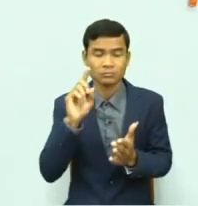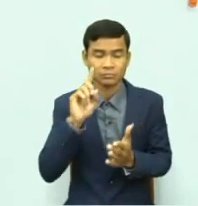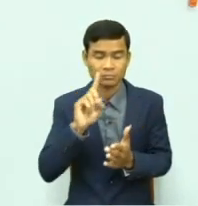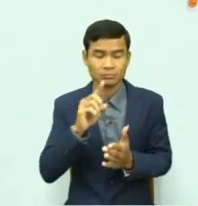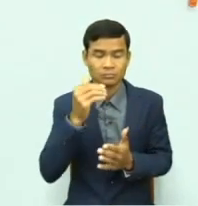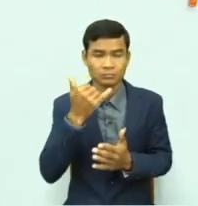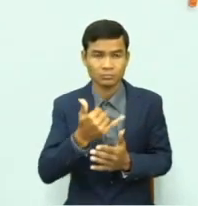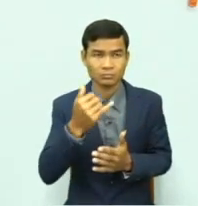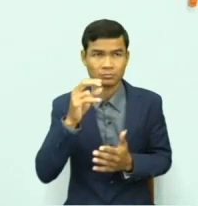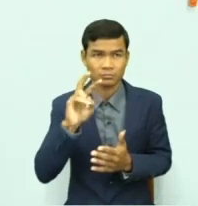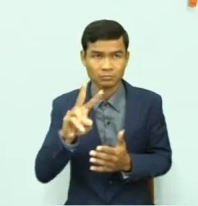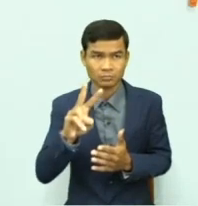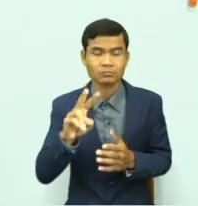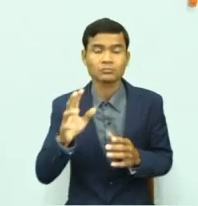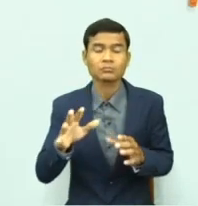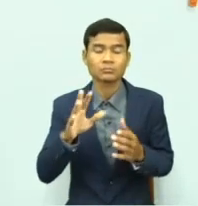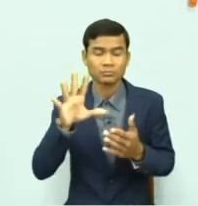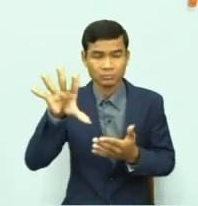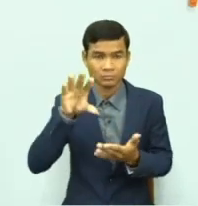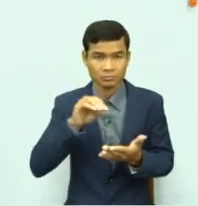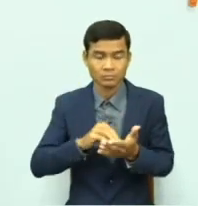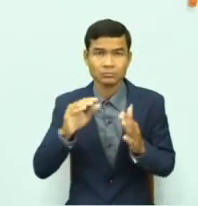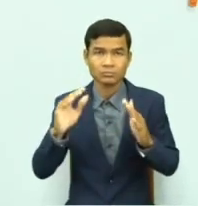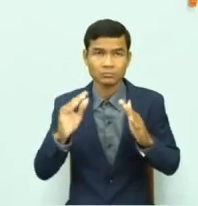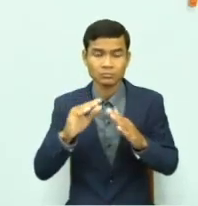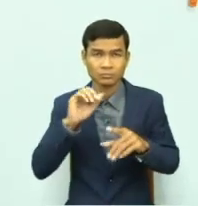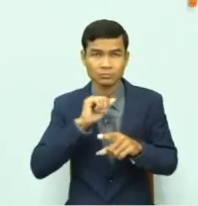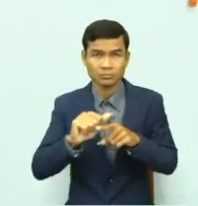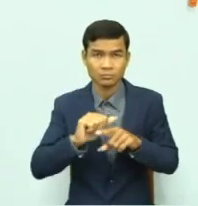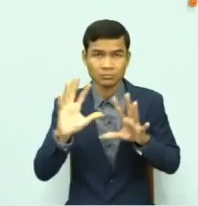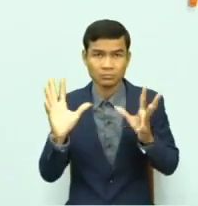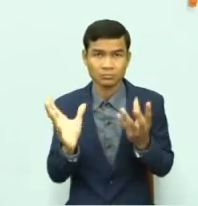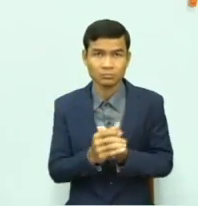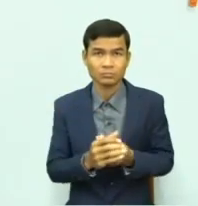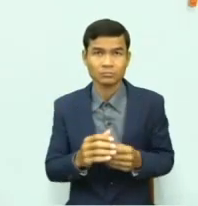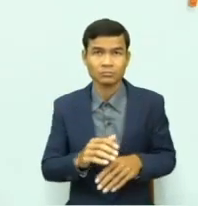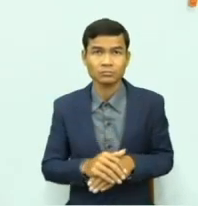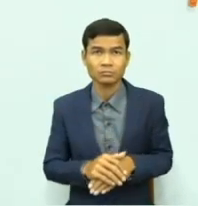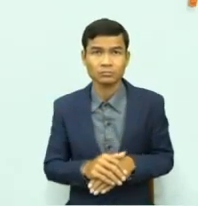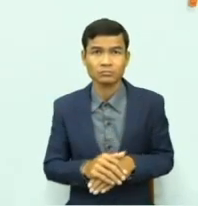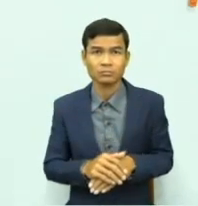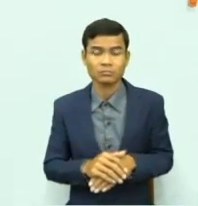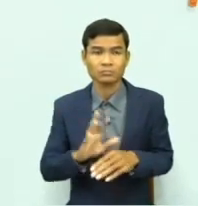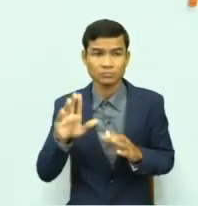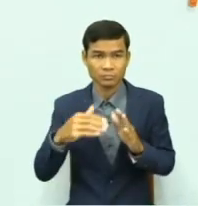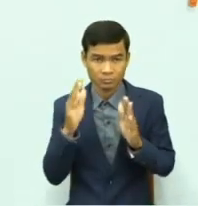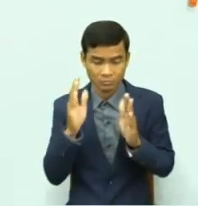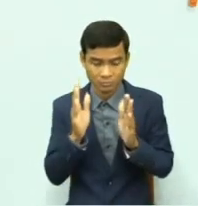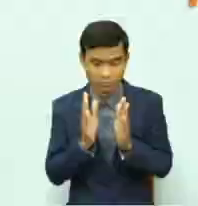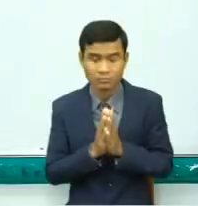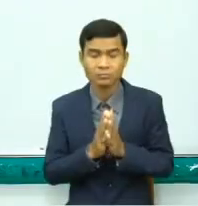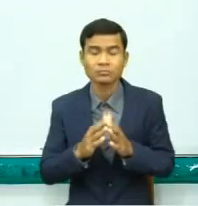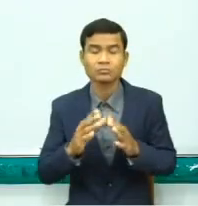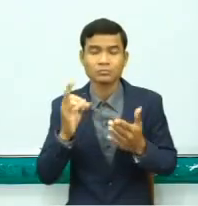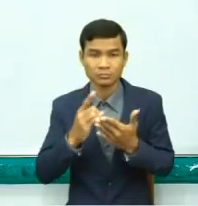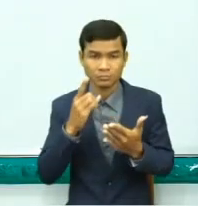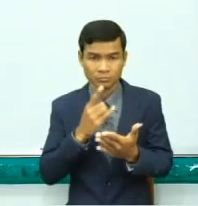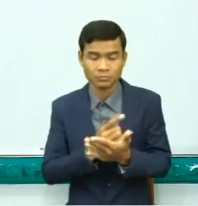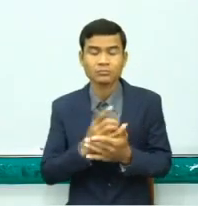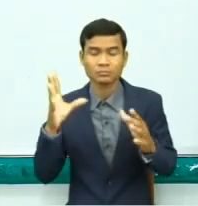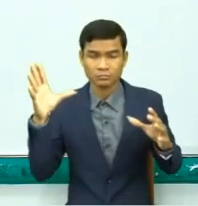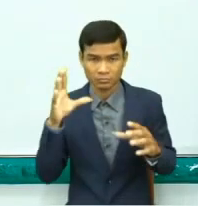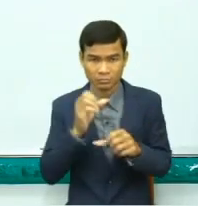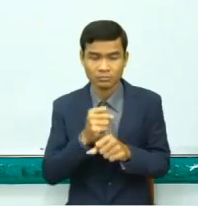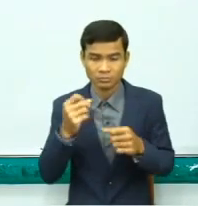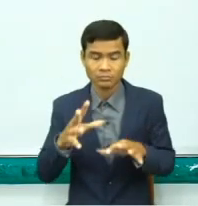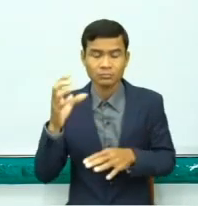hốc sắp bí. Chà đọc bấy cót kết cạp tiệt thằng ác nìa chàm. Chà ở con con thằng ác nìa mê riêng là bà dân thằng ngày ní bàn bàn